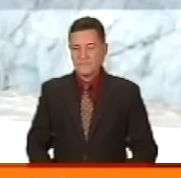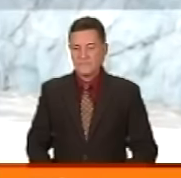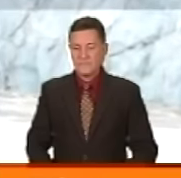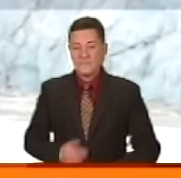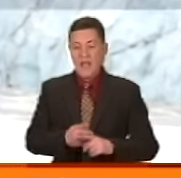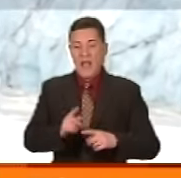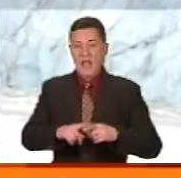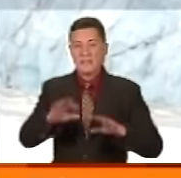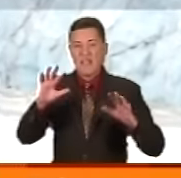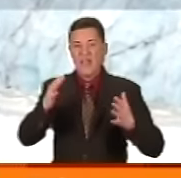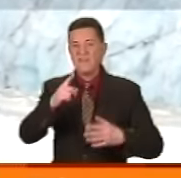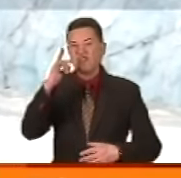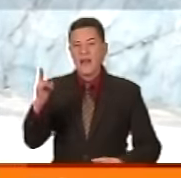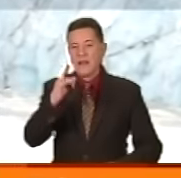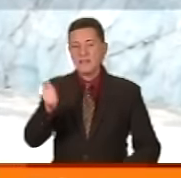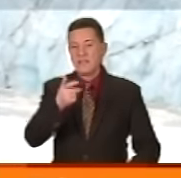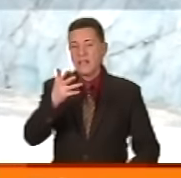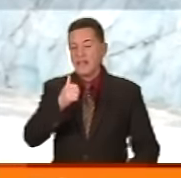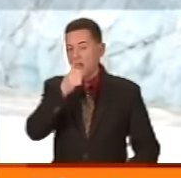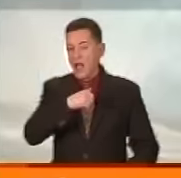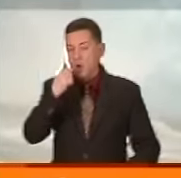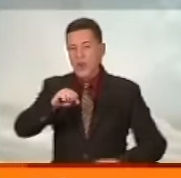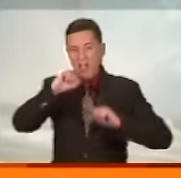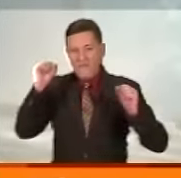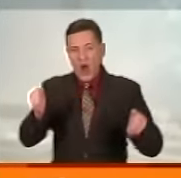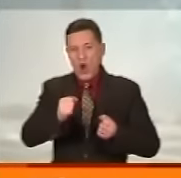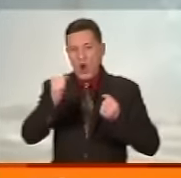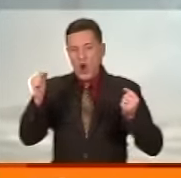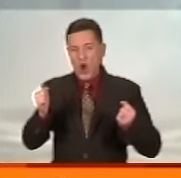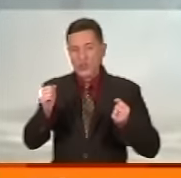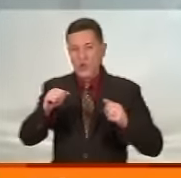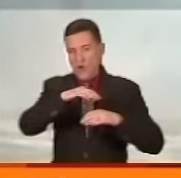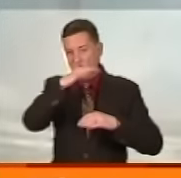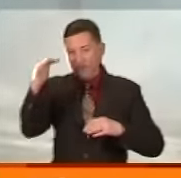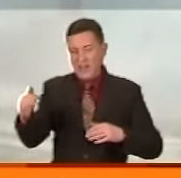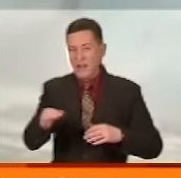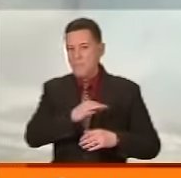Таке явище відбувається раз на кілька років. Льодовик, що має назву «Білий велетень»,